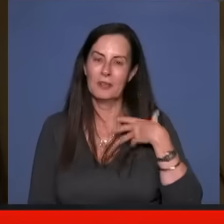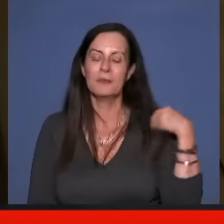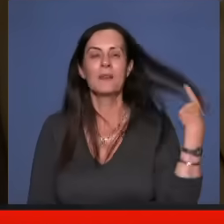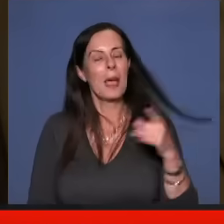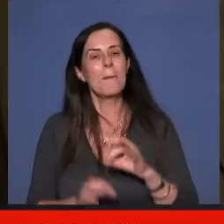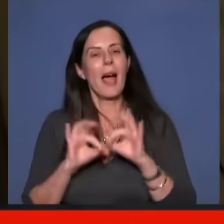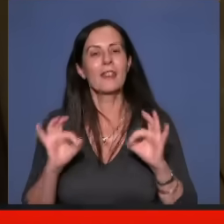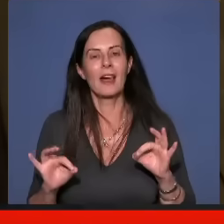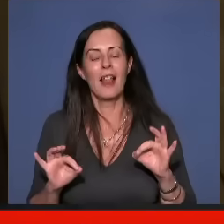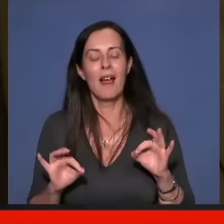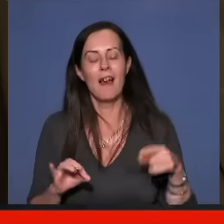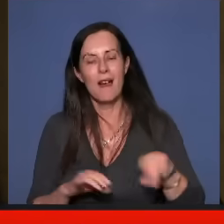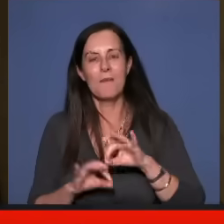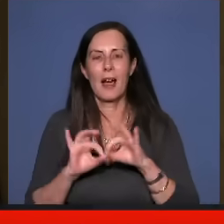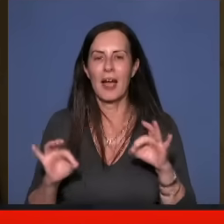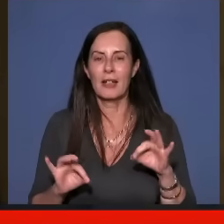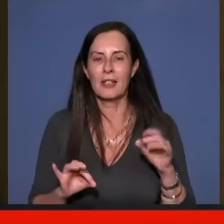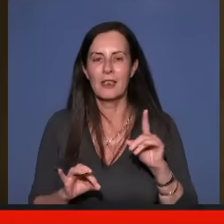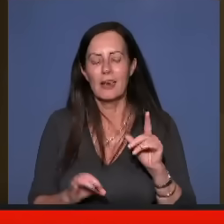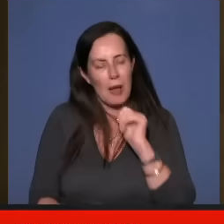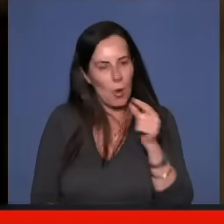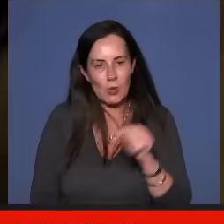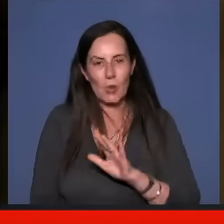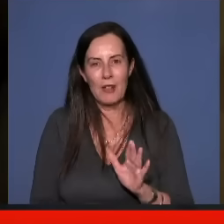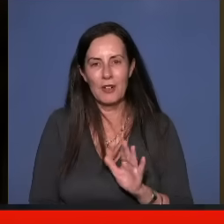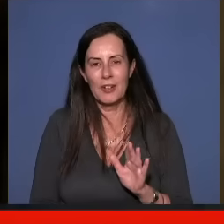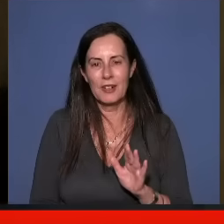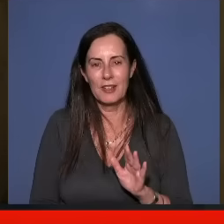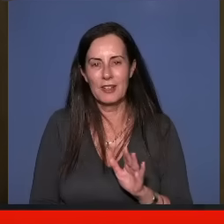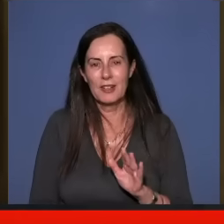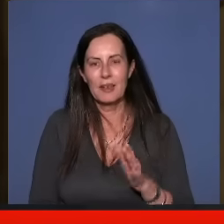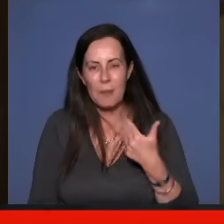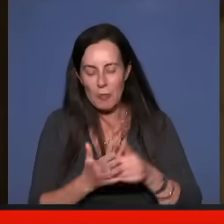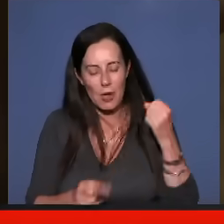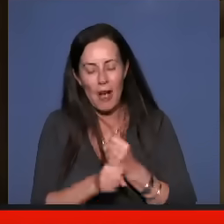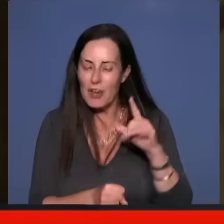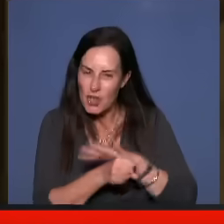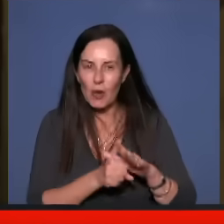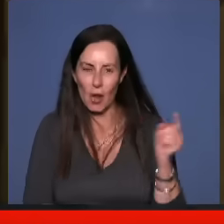בהתחלה, זה לא היה להם טבעי, הם לא רצו. מה שנקרא, ממשיכים בעבודה, אבל